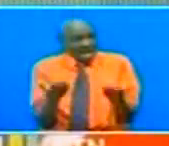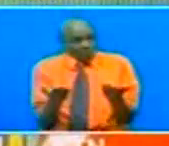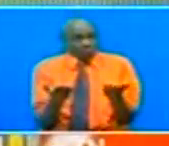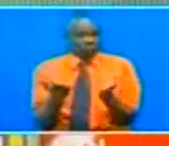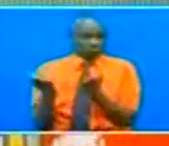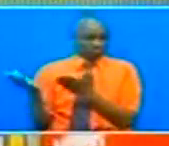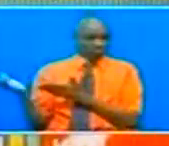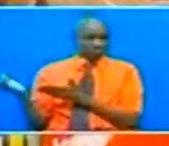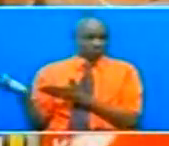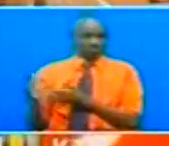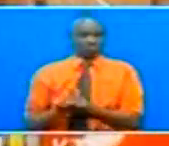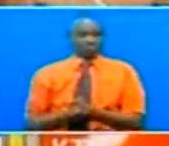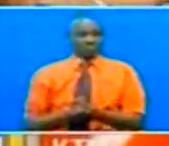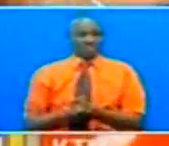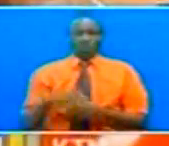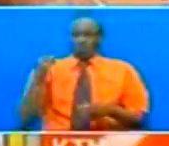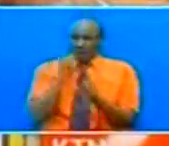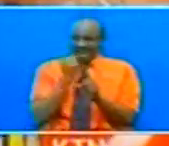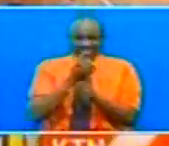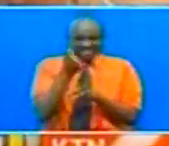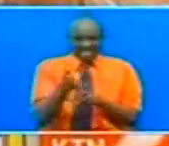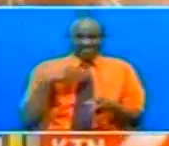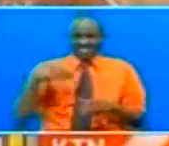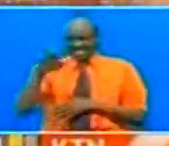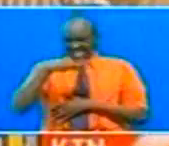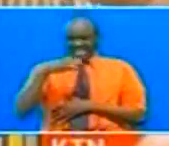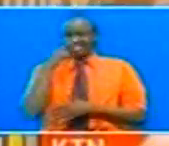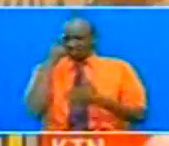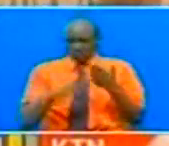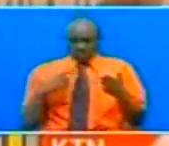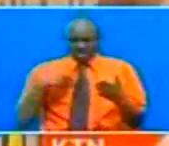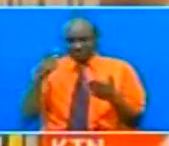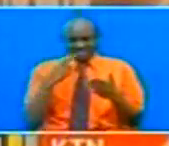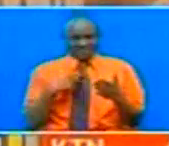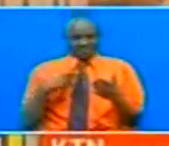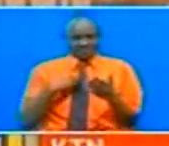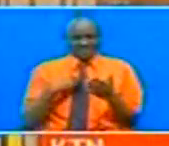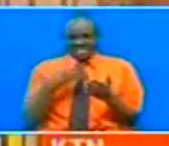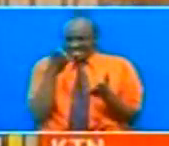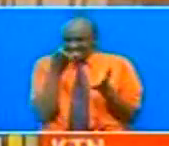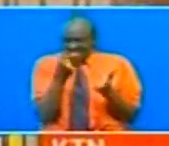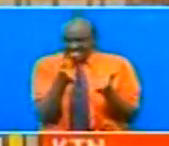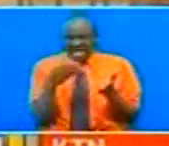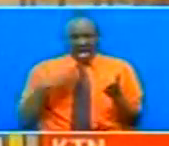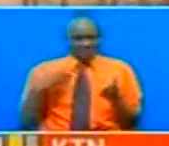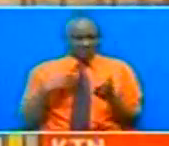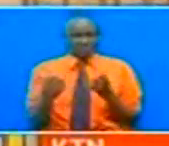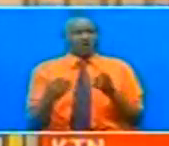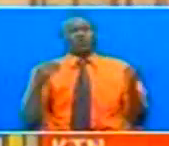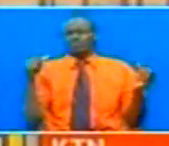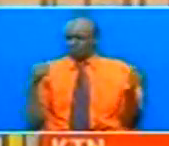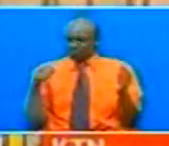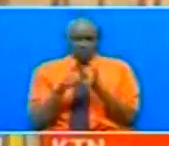ifuatayo. Wafanyakazi kwa wakazi katika eneo hili wanasema wamezidi kuzama katika bahari hii iliyojaa mawimbi ya